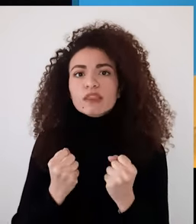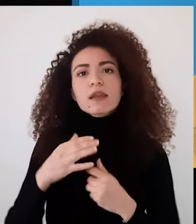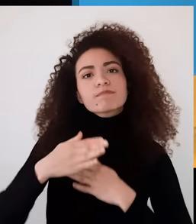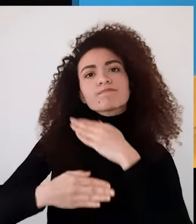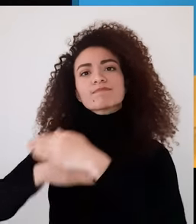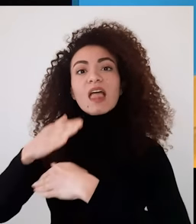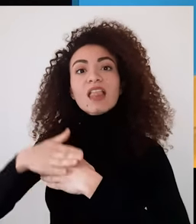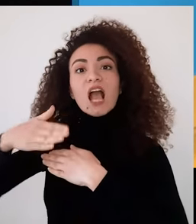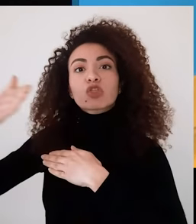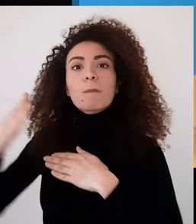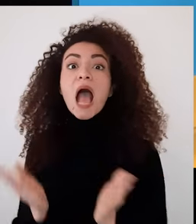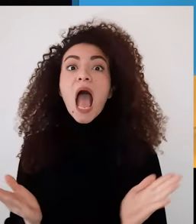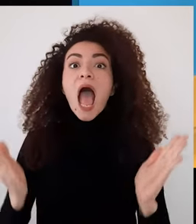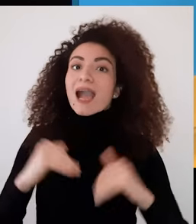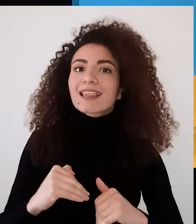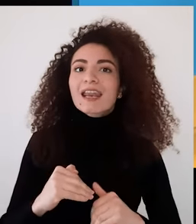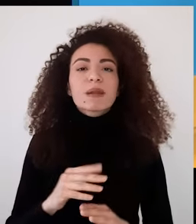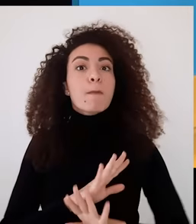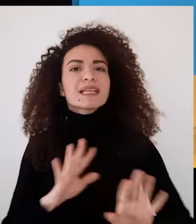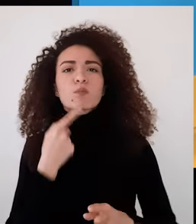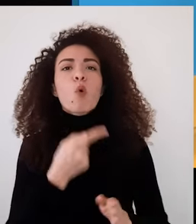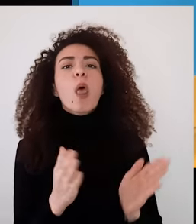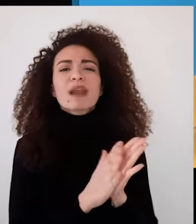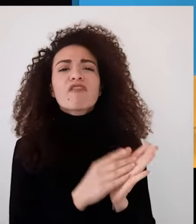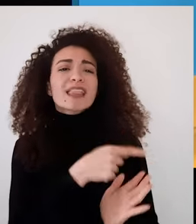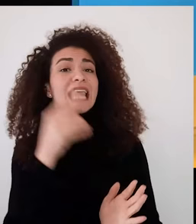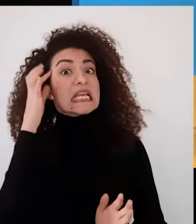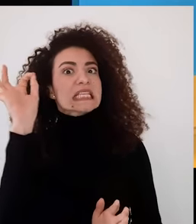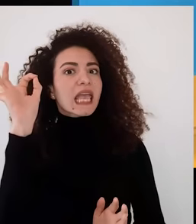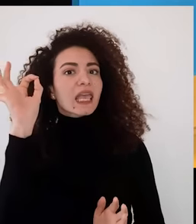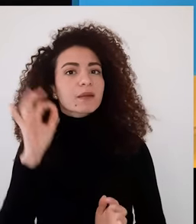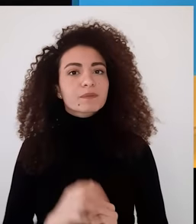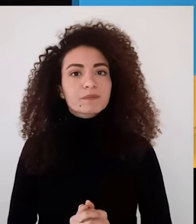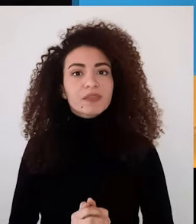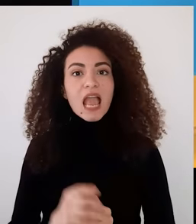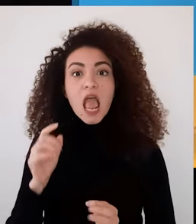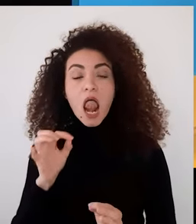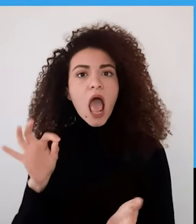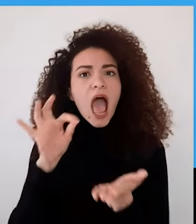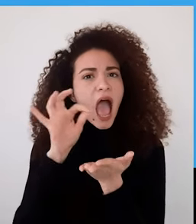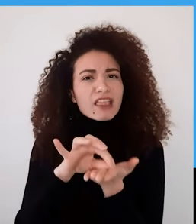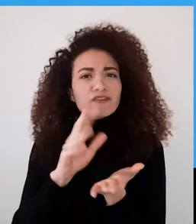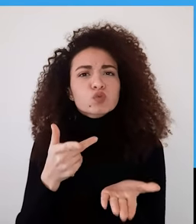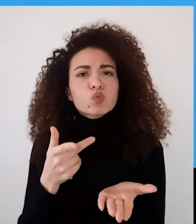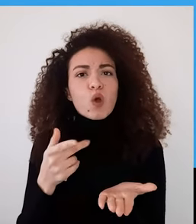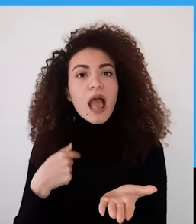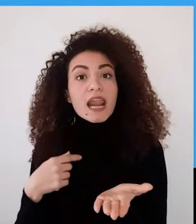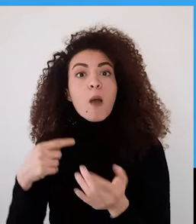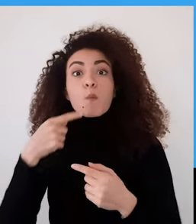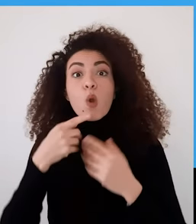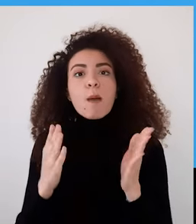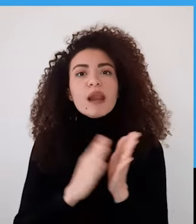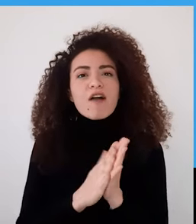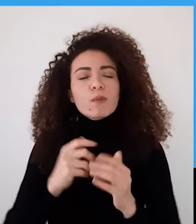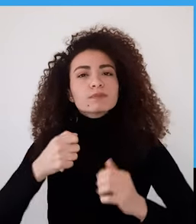نجاح، عندهم قدرة أكبر على التقدم من مجموعة التلاميذ اللي تم مدحهم أو تصنيفهم. الغاية هون أنه